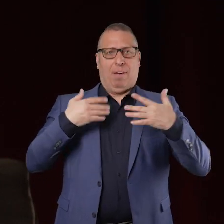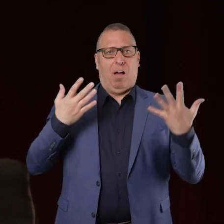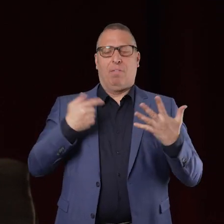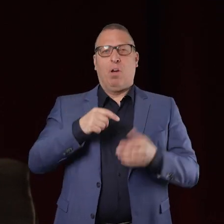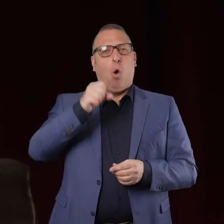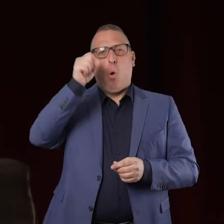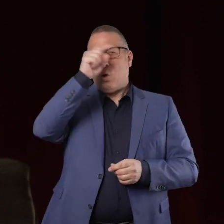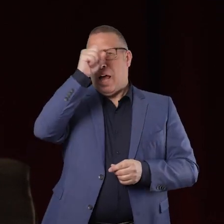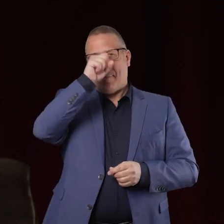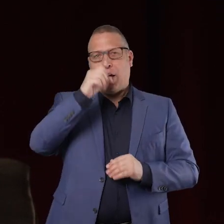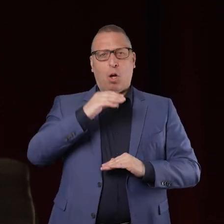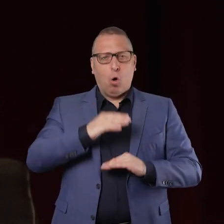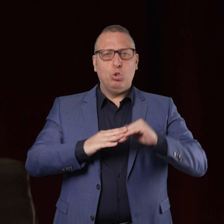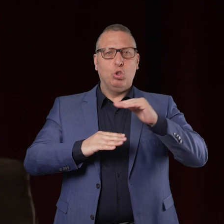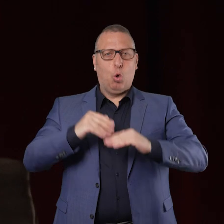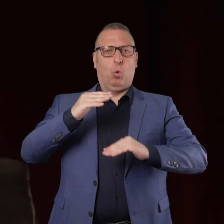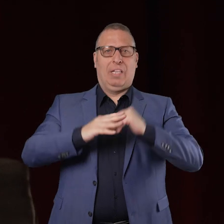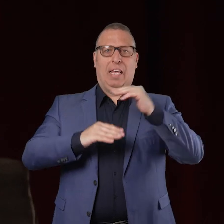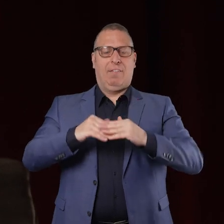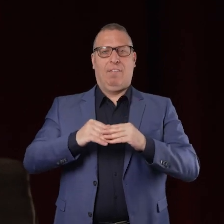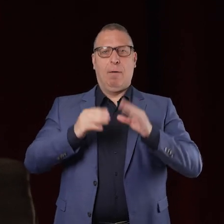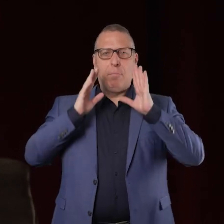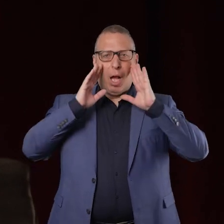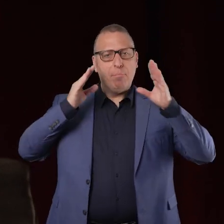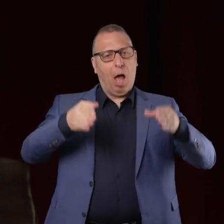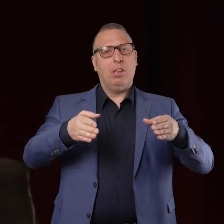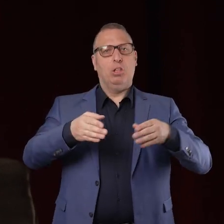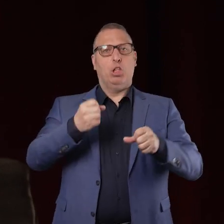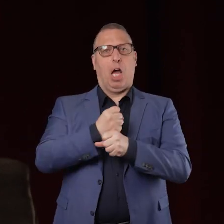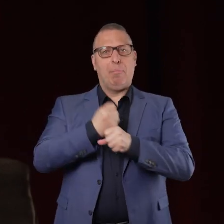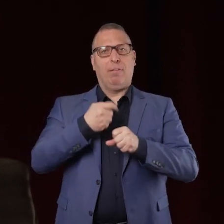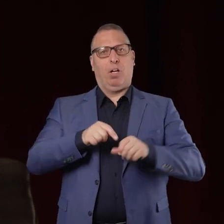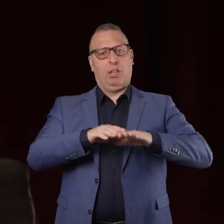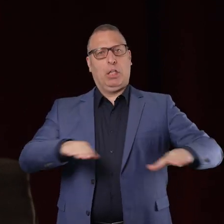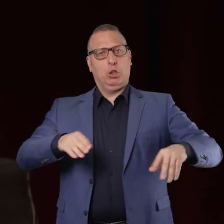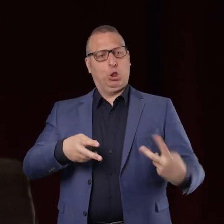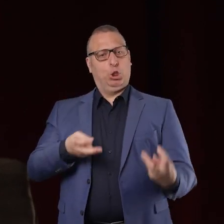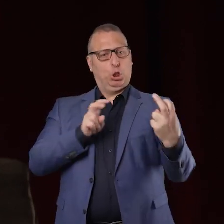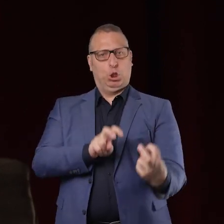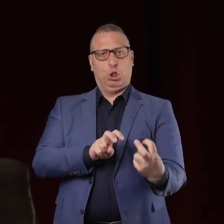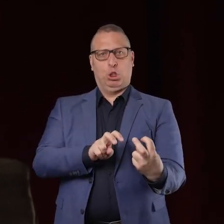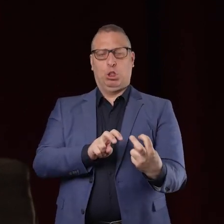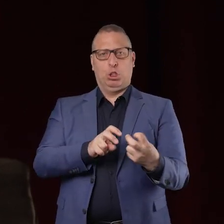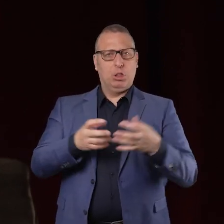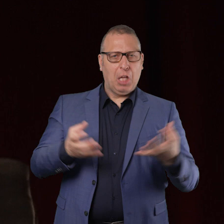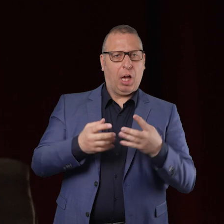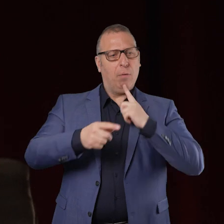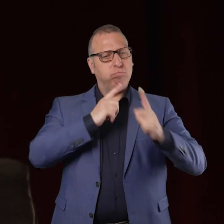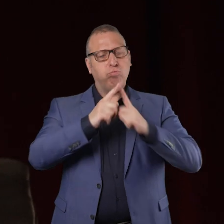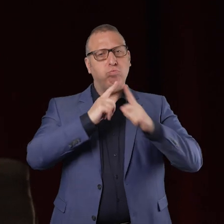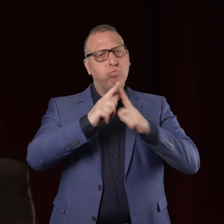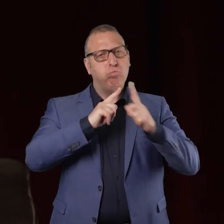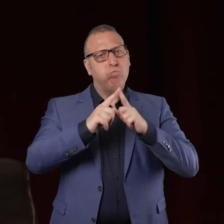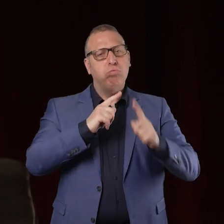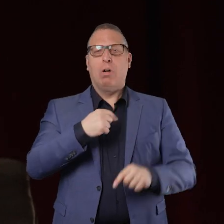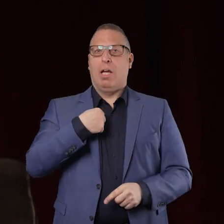erlebe, ist eine unglaubliche Konstruktivität, einen Pragmatismus, miteinander an den Tisch setzen können, Sachen zu besprechen